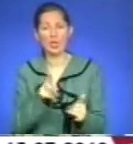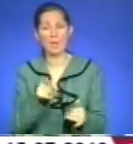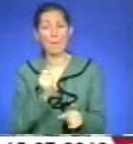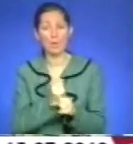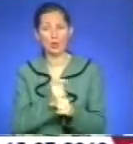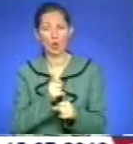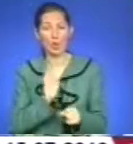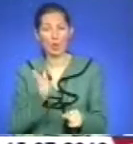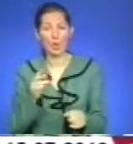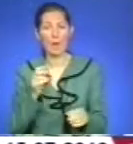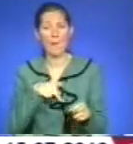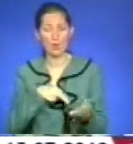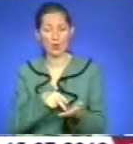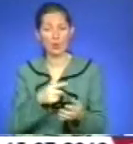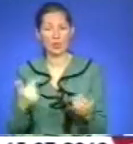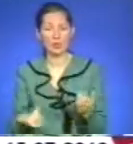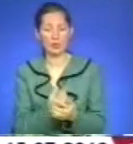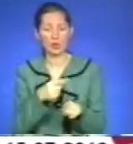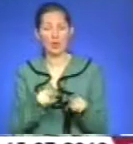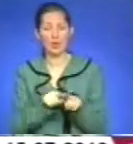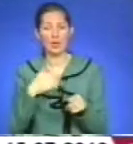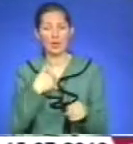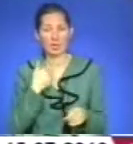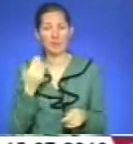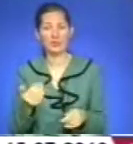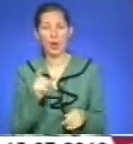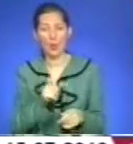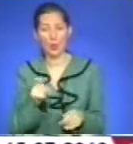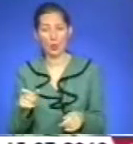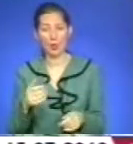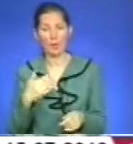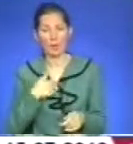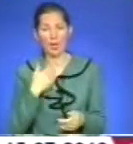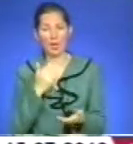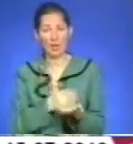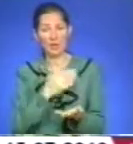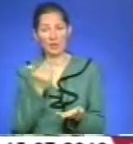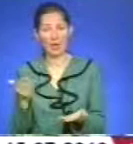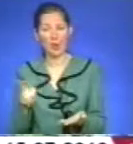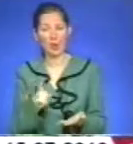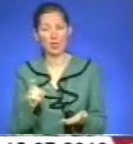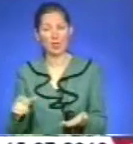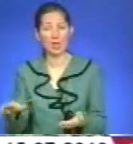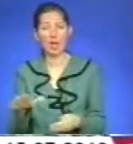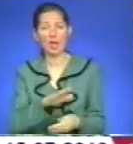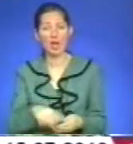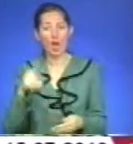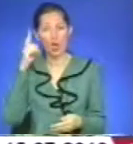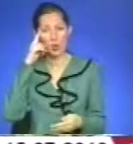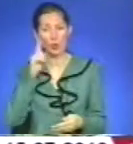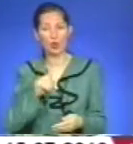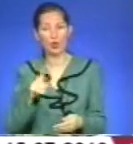там буде приходити. Це знову ж таки, це наші з вами люди, це ми є з вами всі жителі краю. І думаю, що